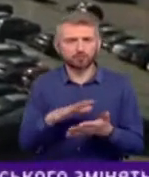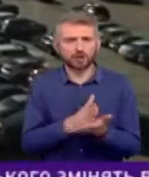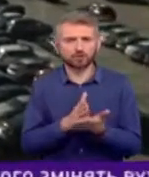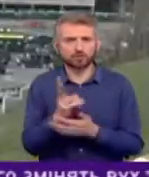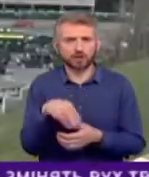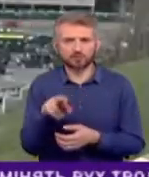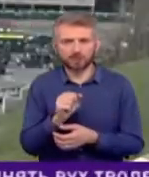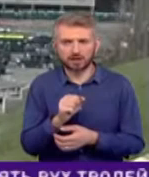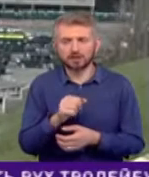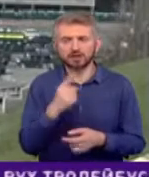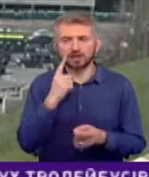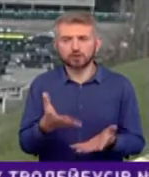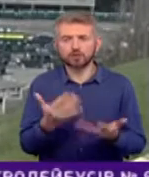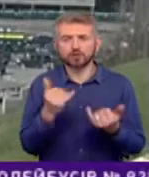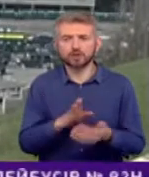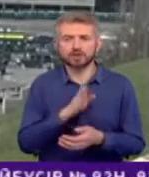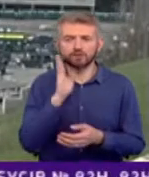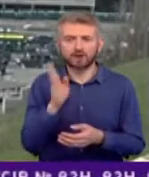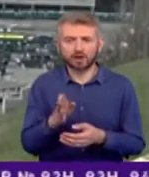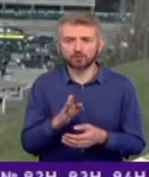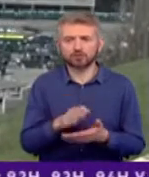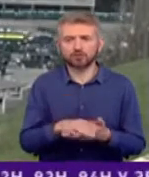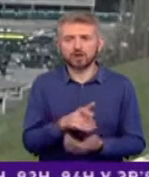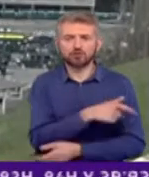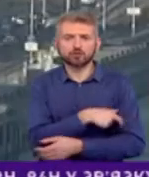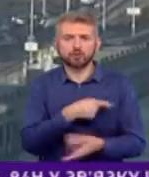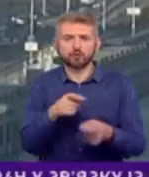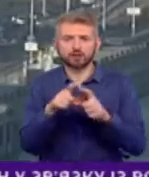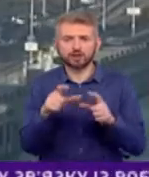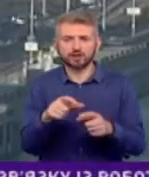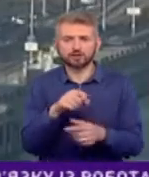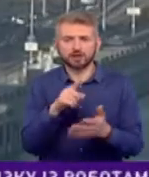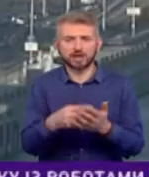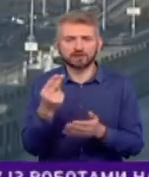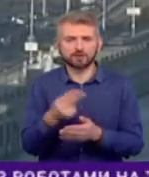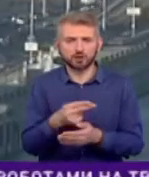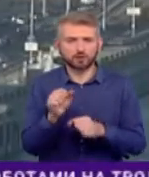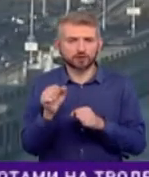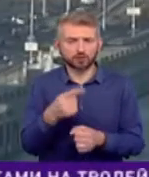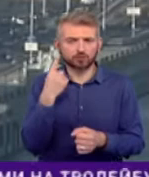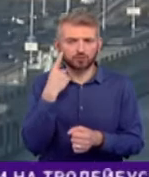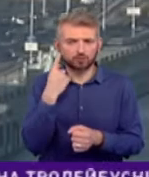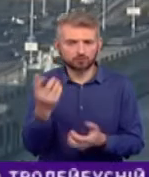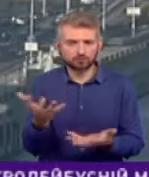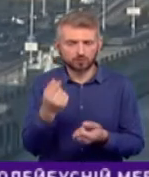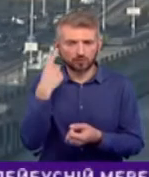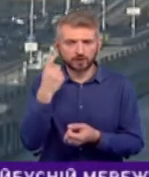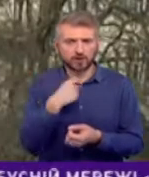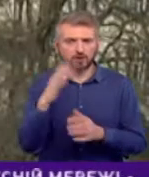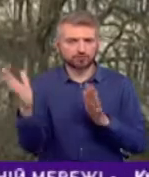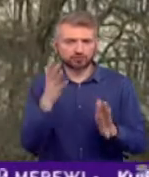КМДА. З'ясувалося, сьогодні вранку оперативний черговий управління з питань цивільного захисту отримав повідомлення про штормове попередження, яке